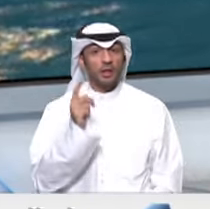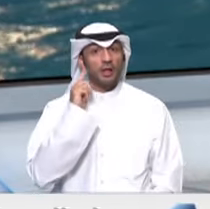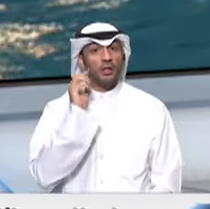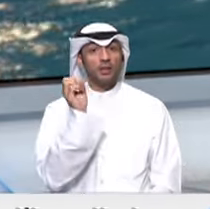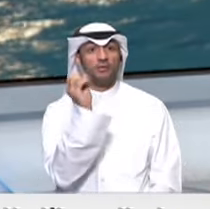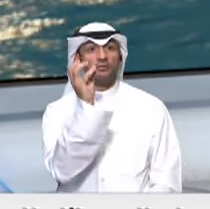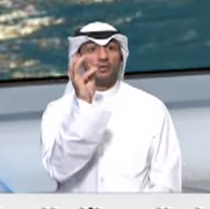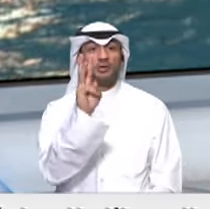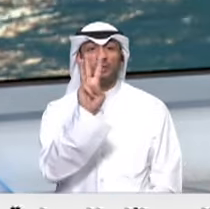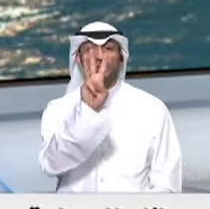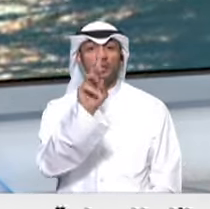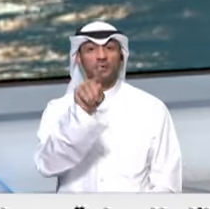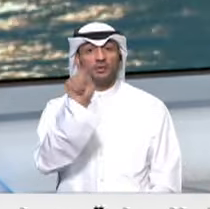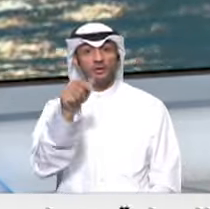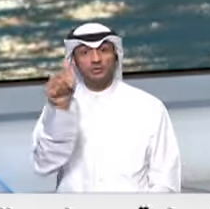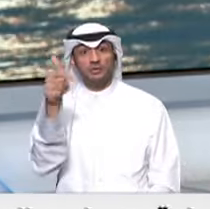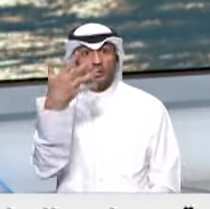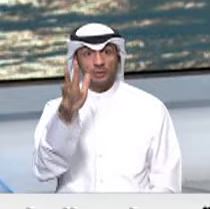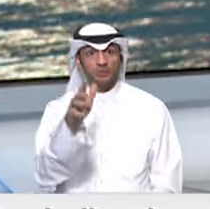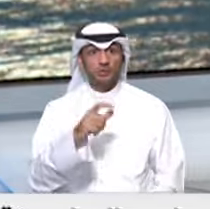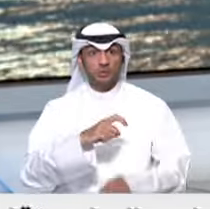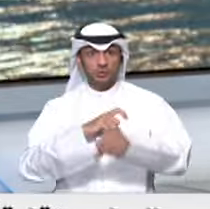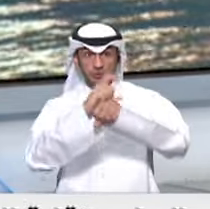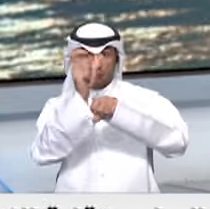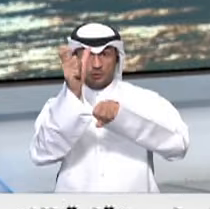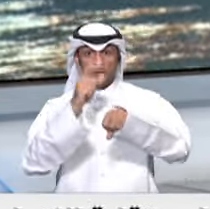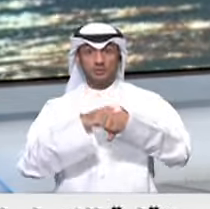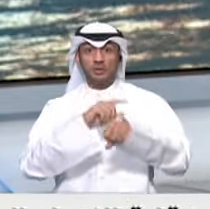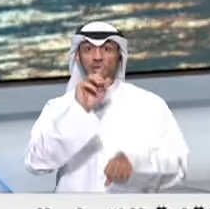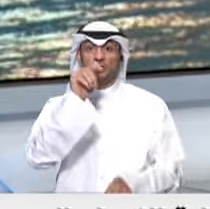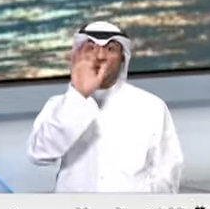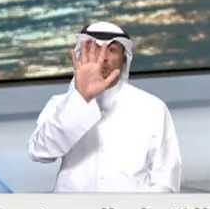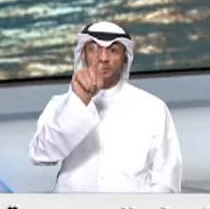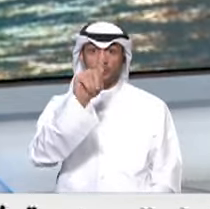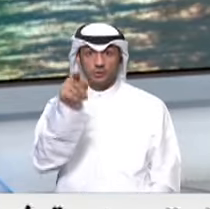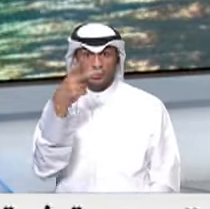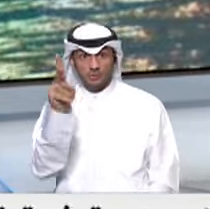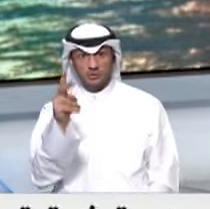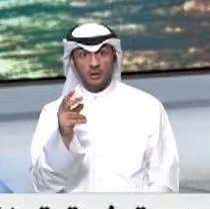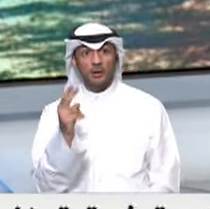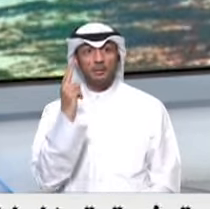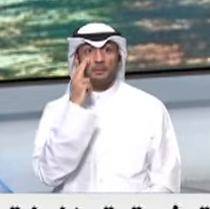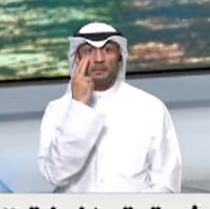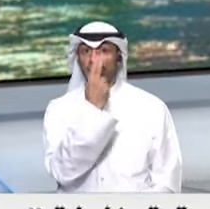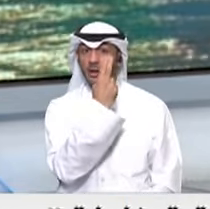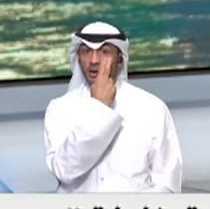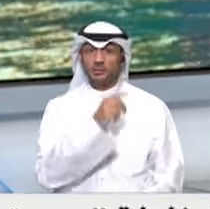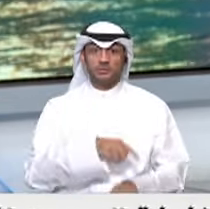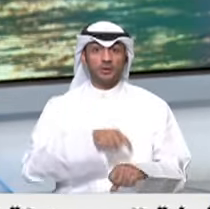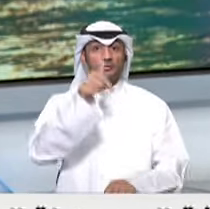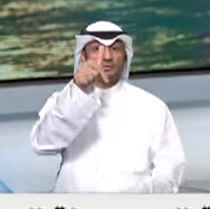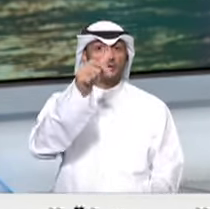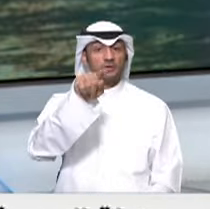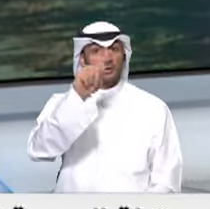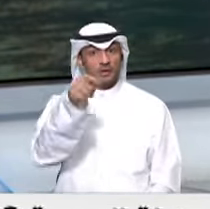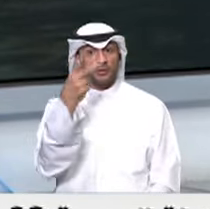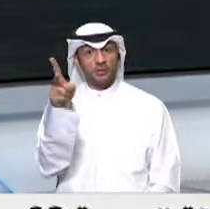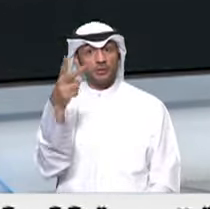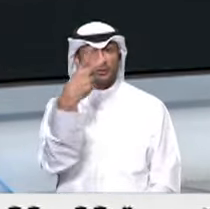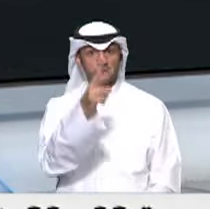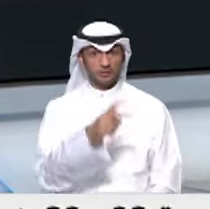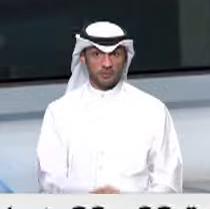الساعة 3:56، موعد شروق الشمس الساعة 5:20، موعد أذان المغرب الساعة